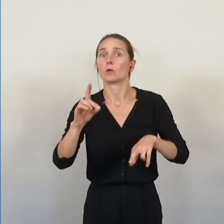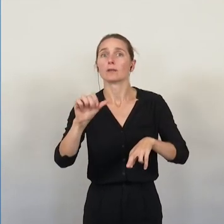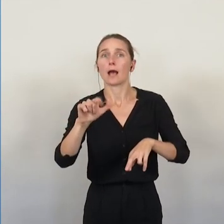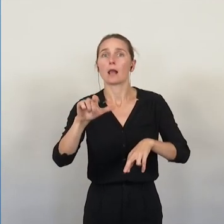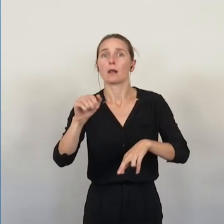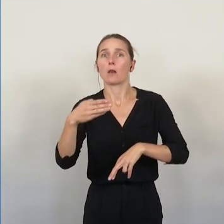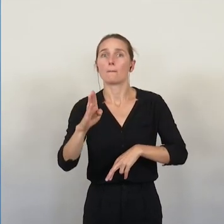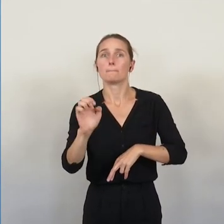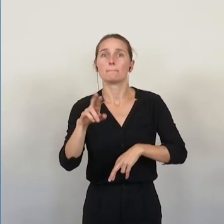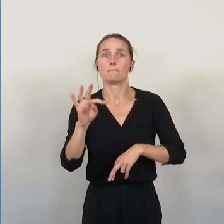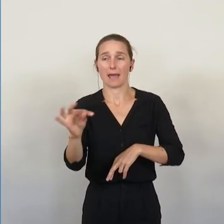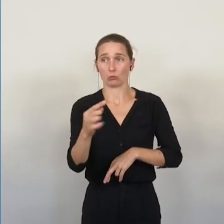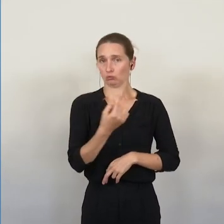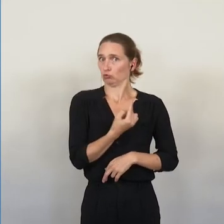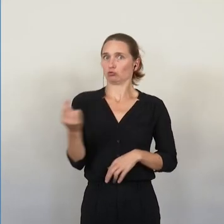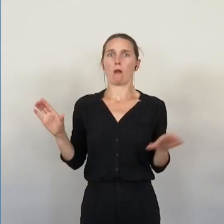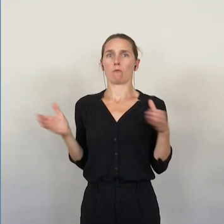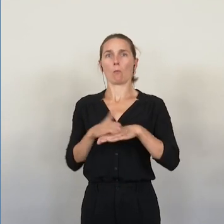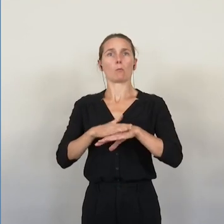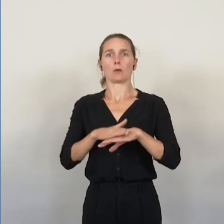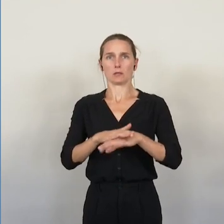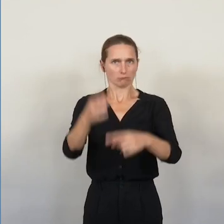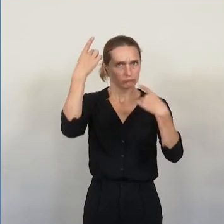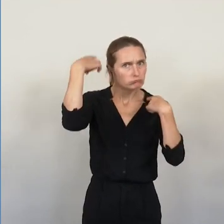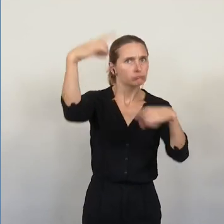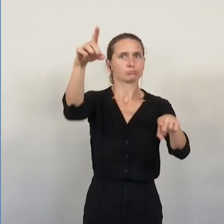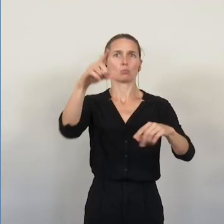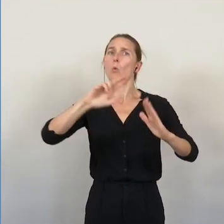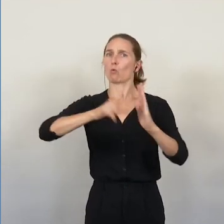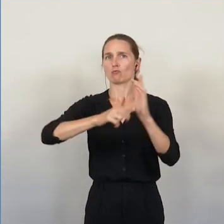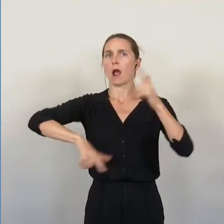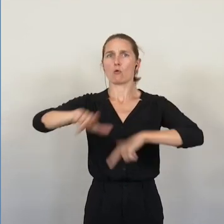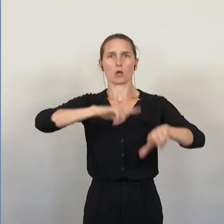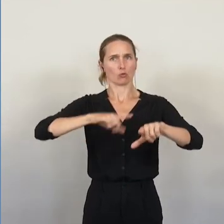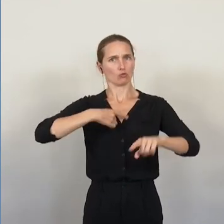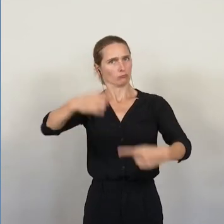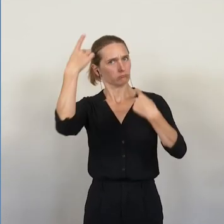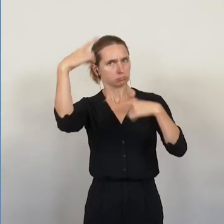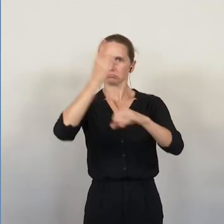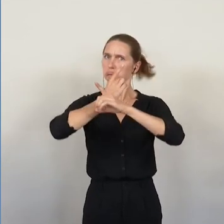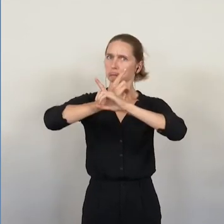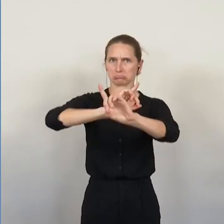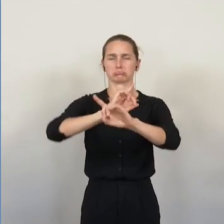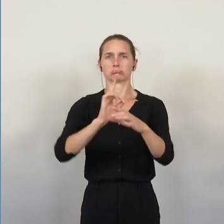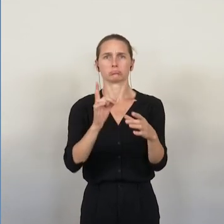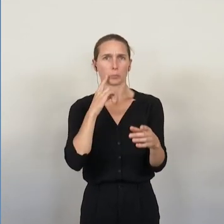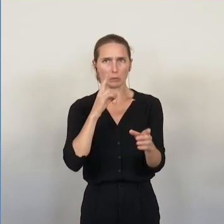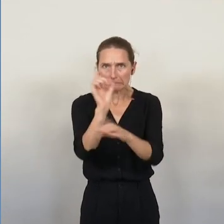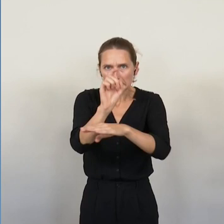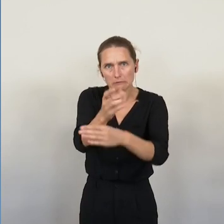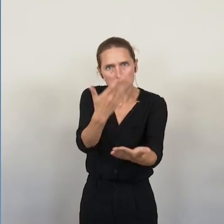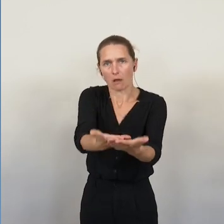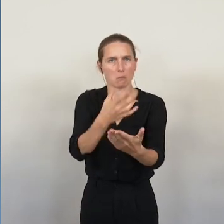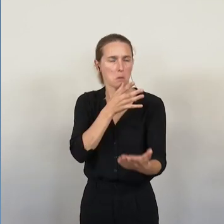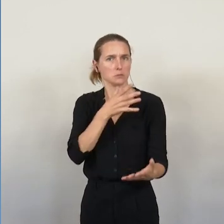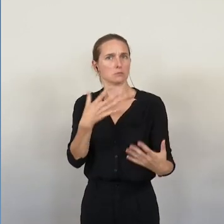a attaqué le bail que vous avez signé avec la rue d'alambert de façon à le remettre en cause parce que nous